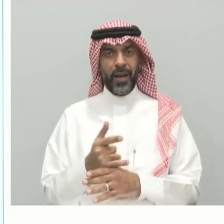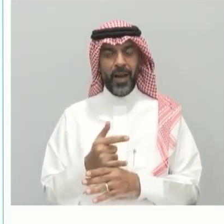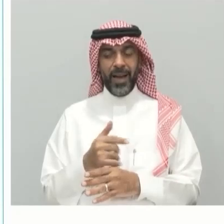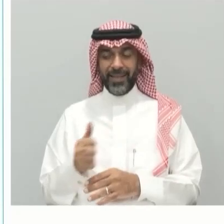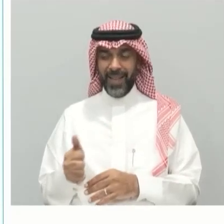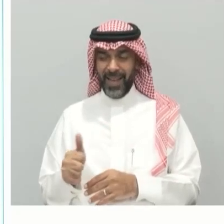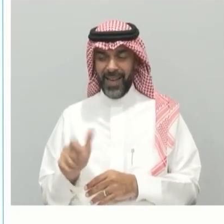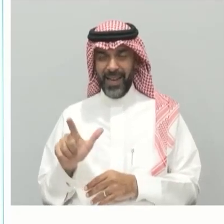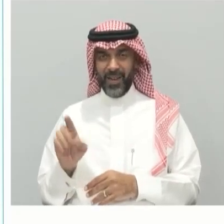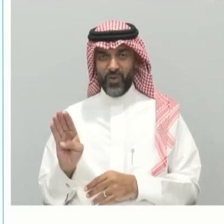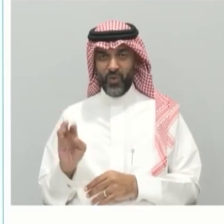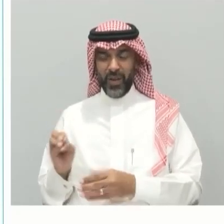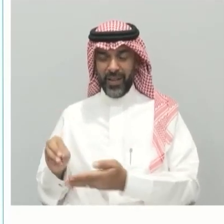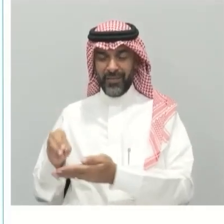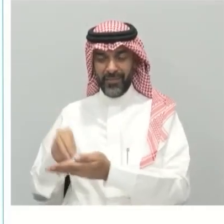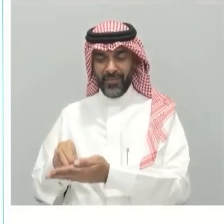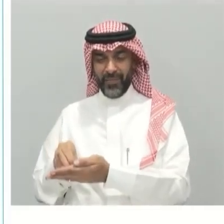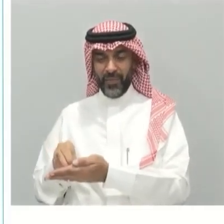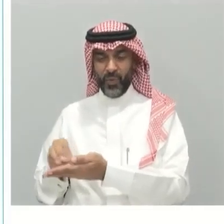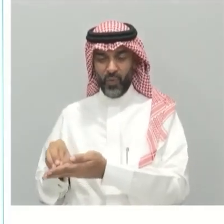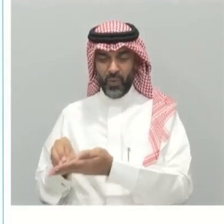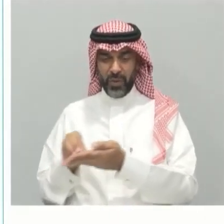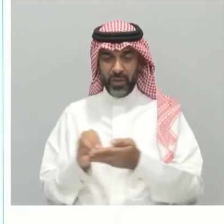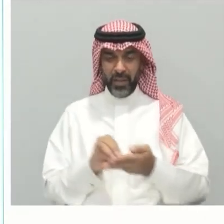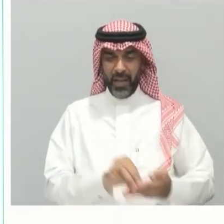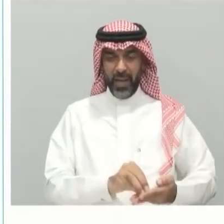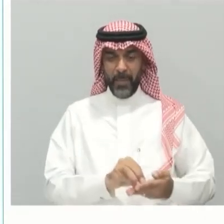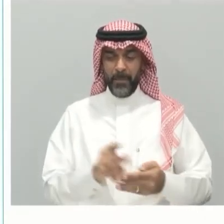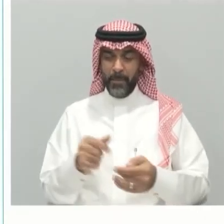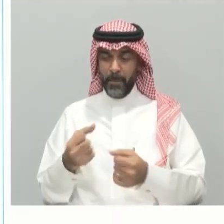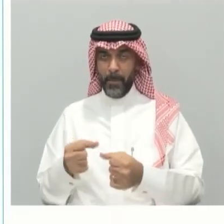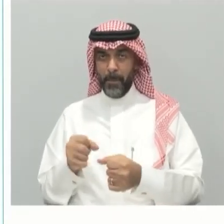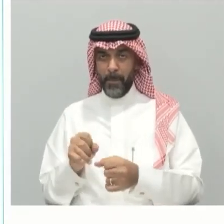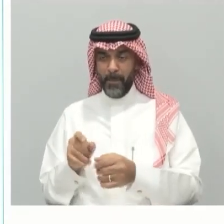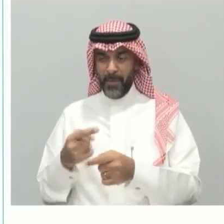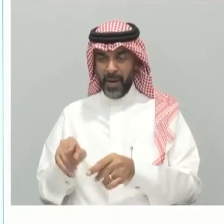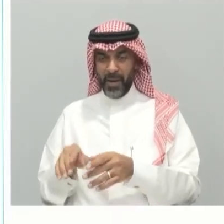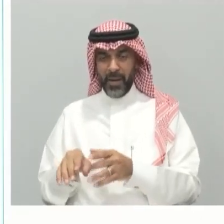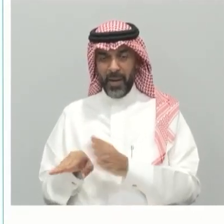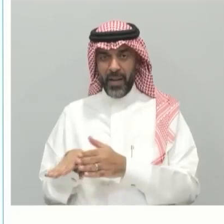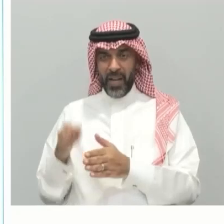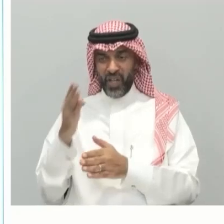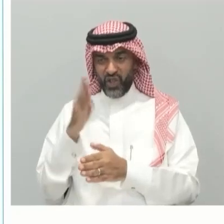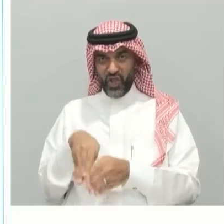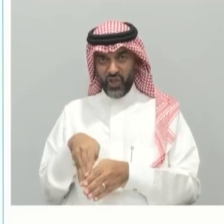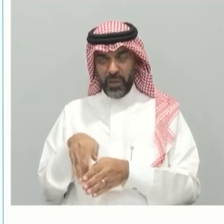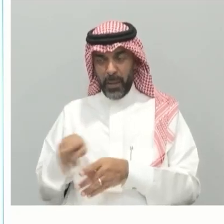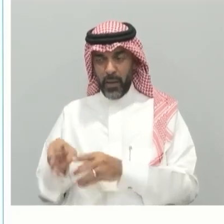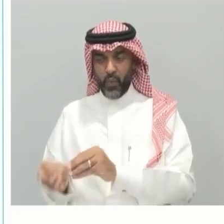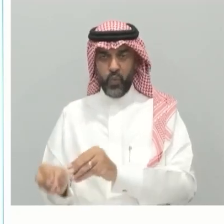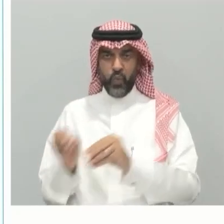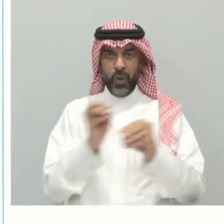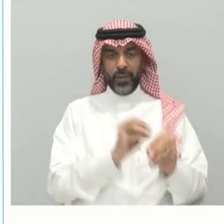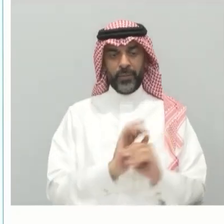محلول نصف الخليه واليه بمعنى لاحظ انه عندي هنا ما الذي سوف يحدث من خلال السلك